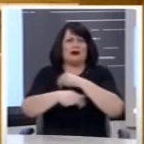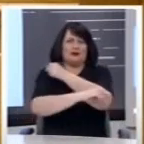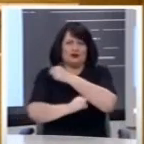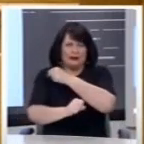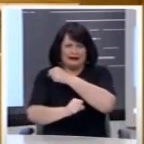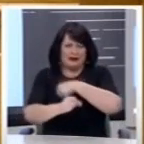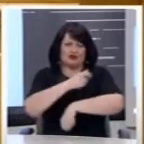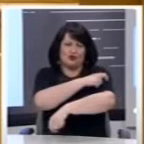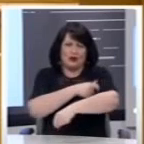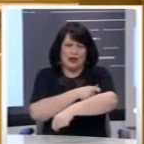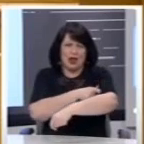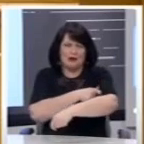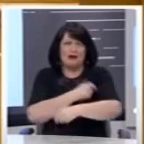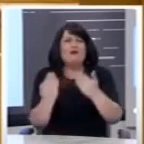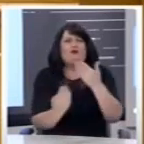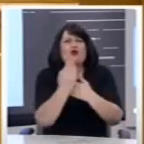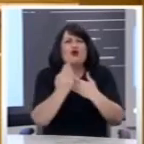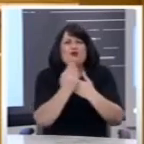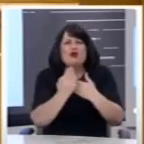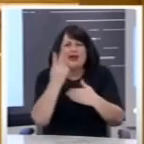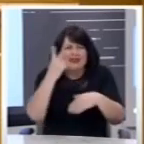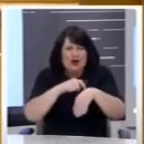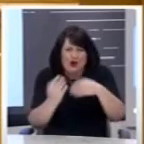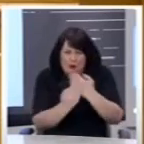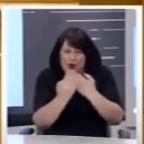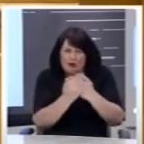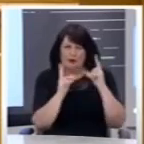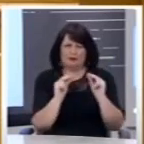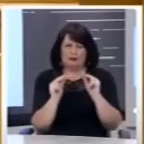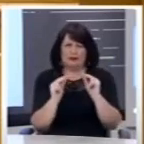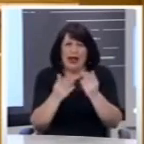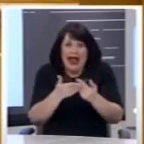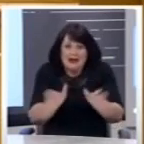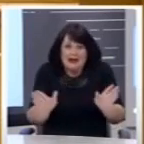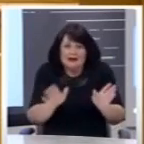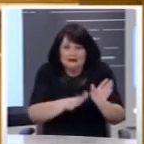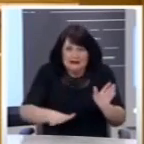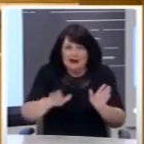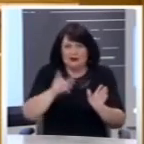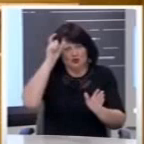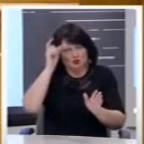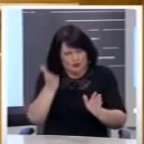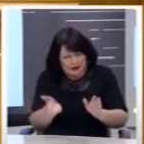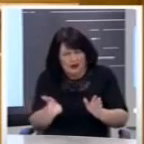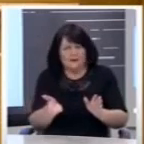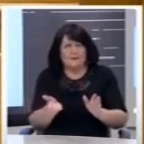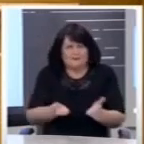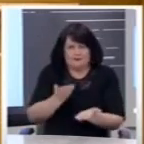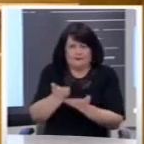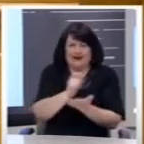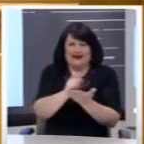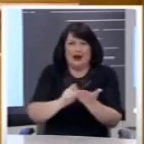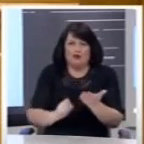Γραμματέας του ΟΗΕ στις πρωινές ώρες, 2 η ώρα το πρωί, ενώπιον της άρνησης της Τουρκίας να υποβάλει γραπτό